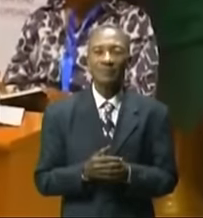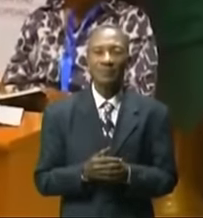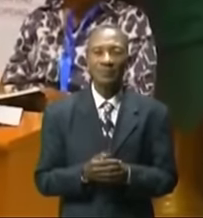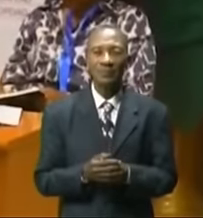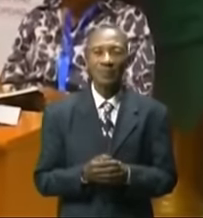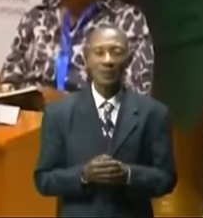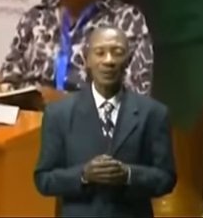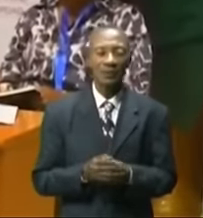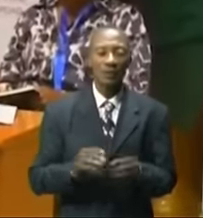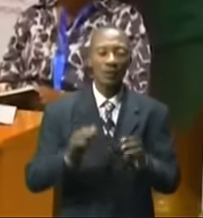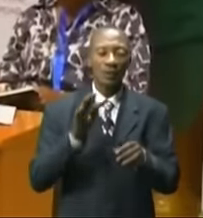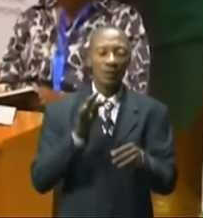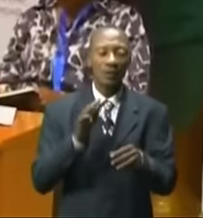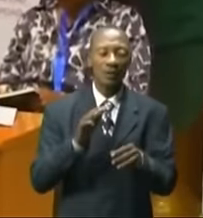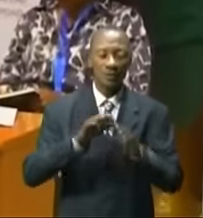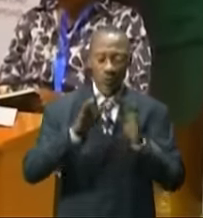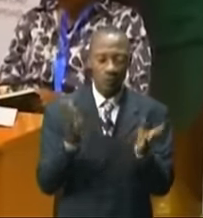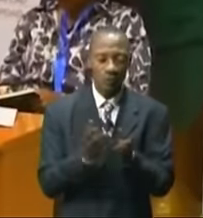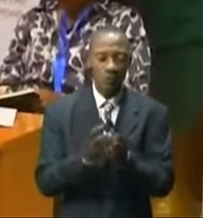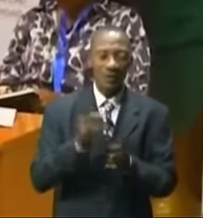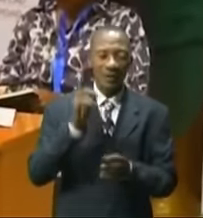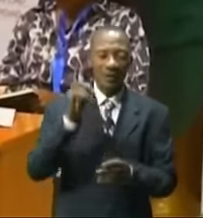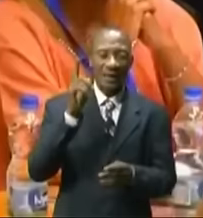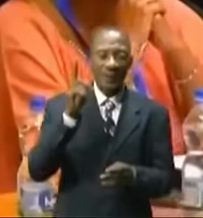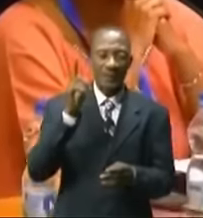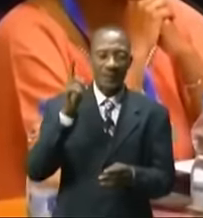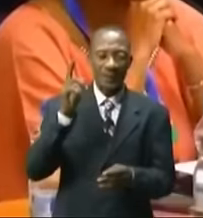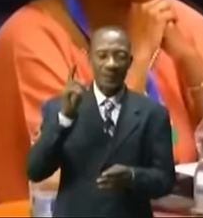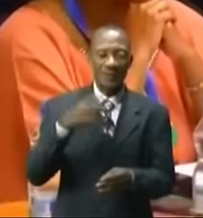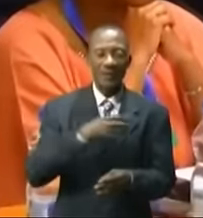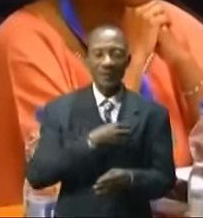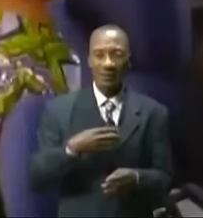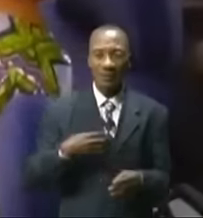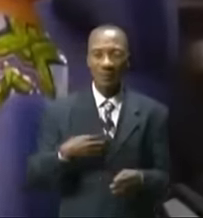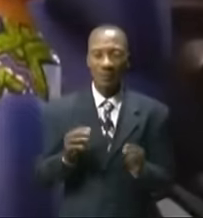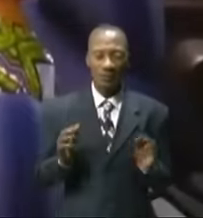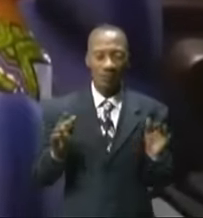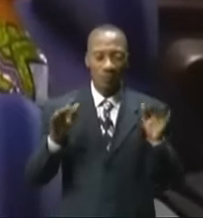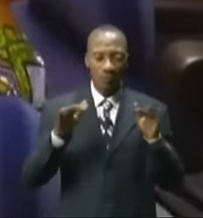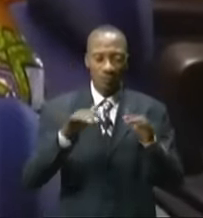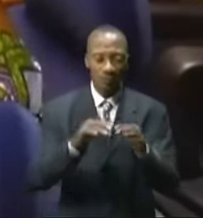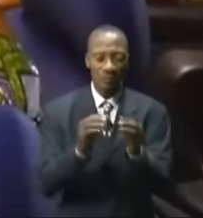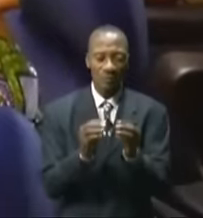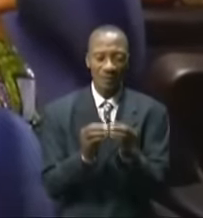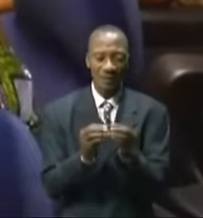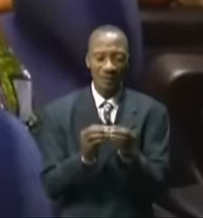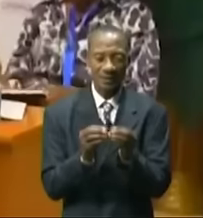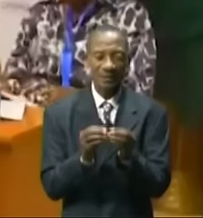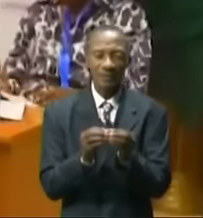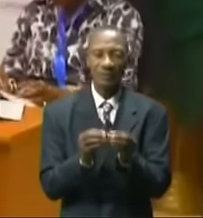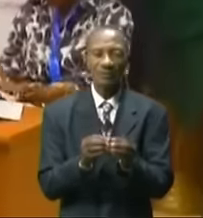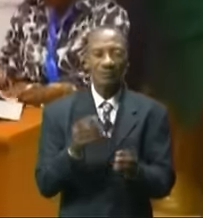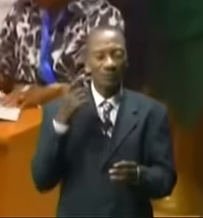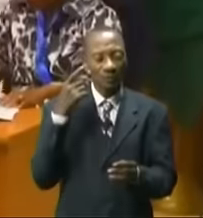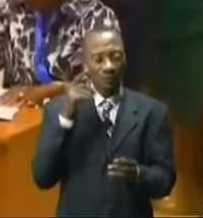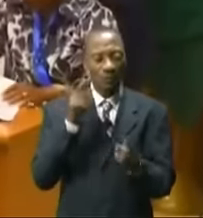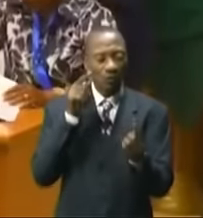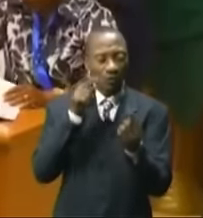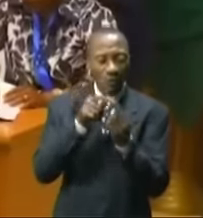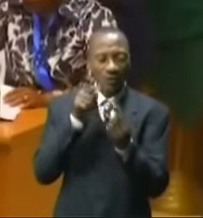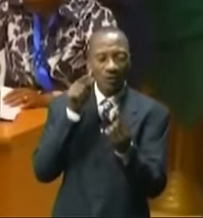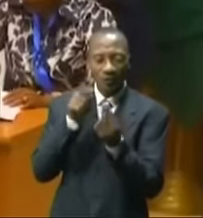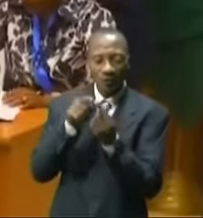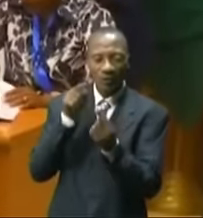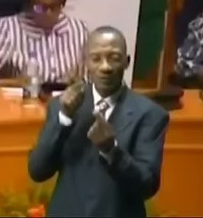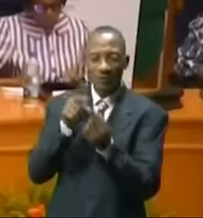dames s'activent à leur manière, avec les moyens en leur possession, pour l'atteinte des objectifs stratégiques fixés